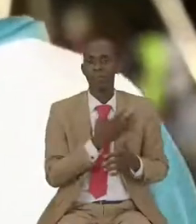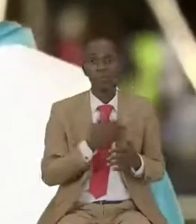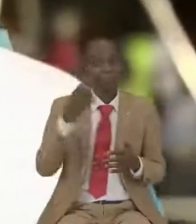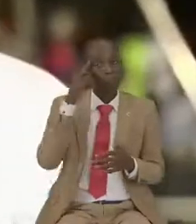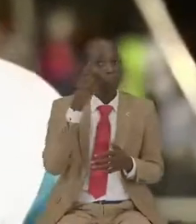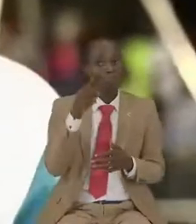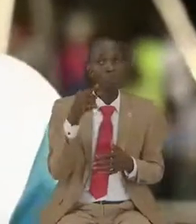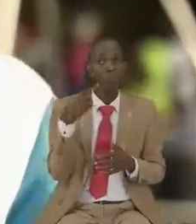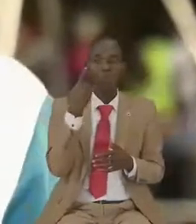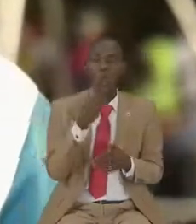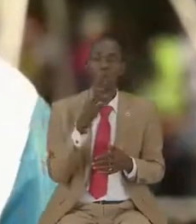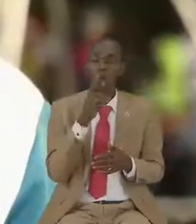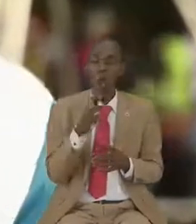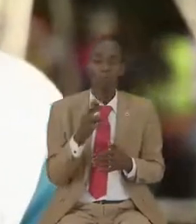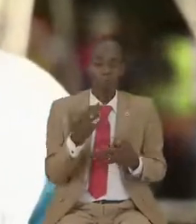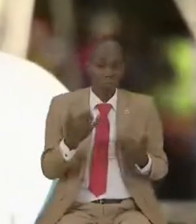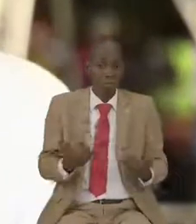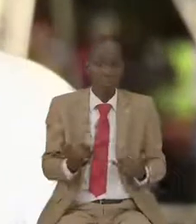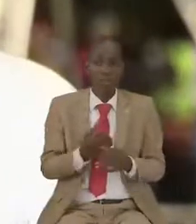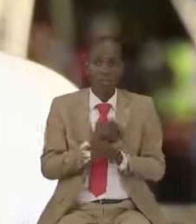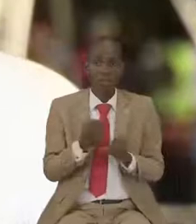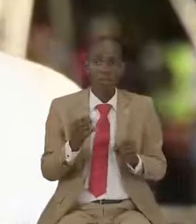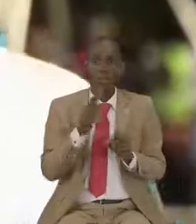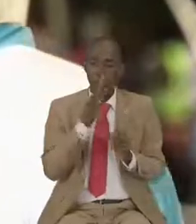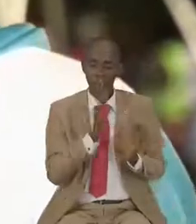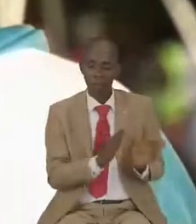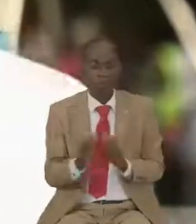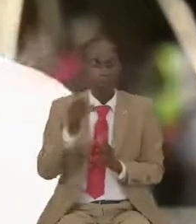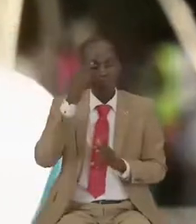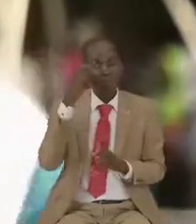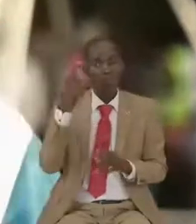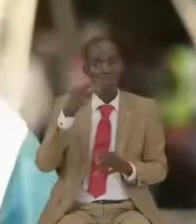L'heure est au conseil.